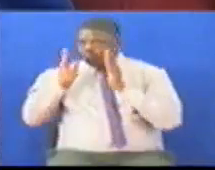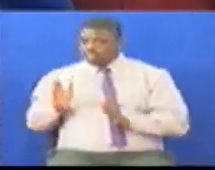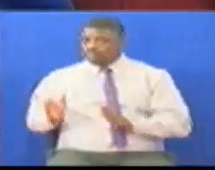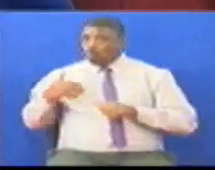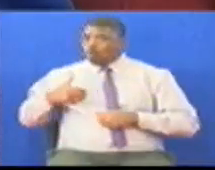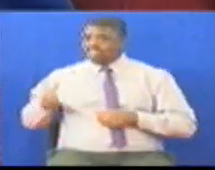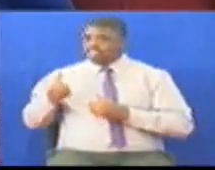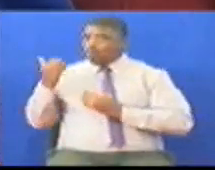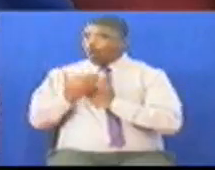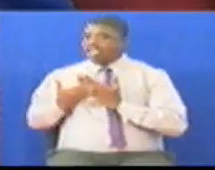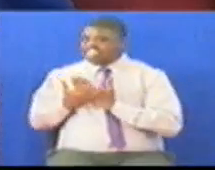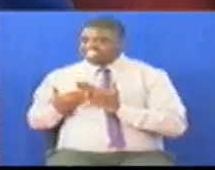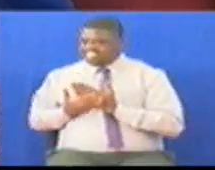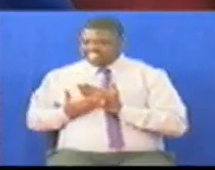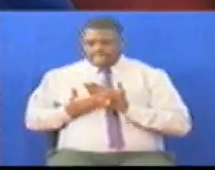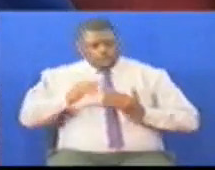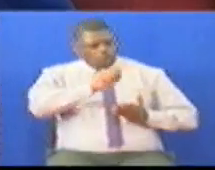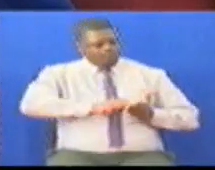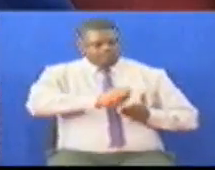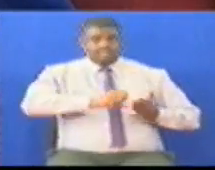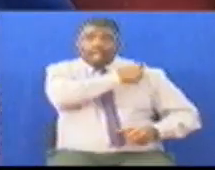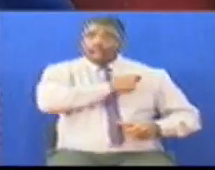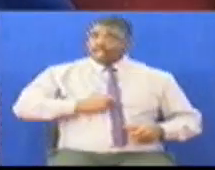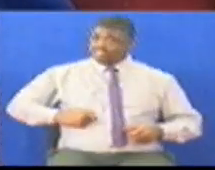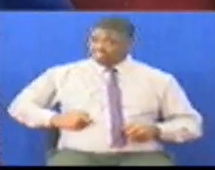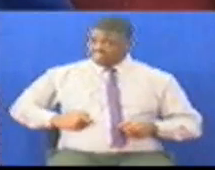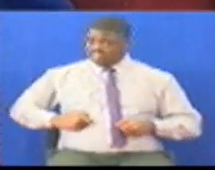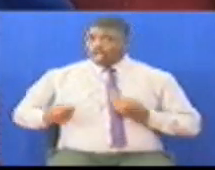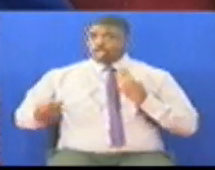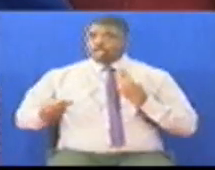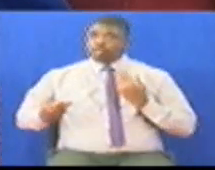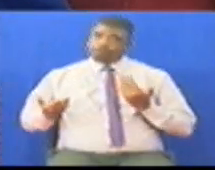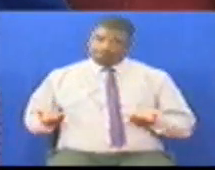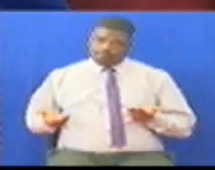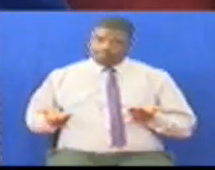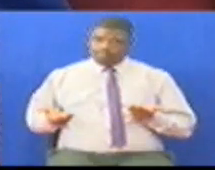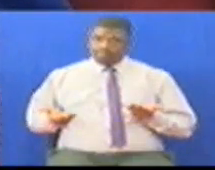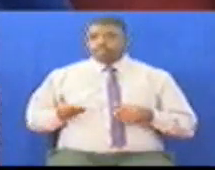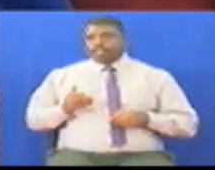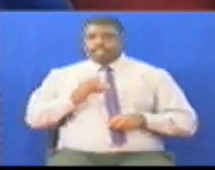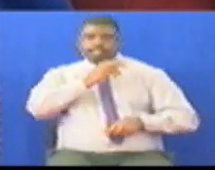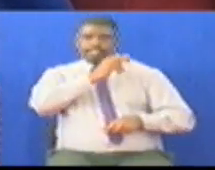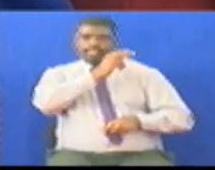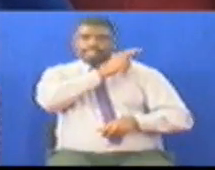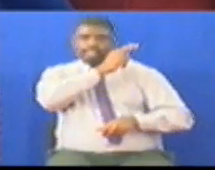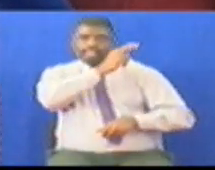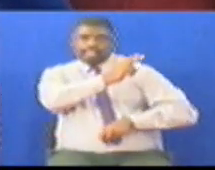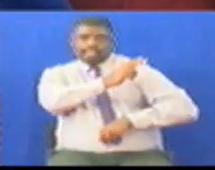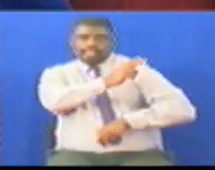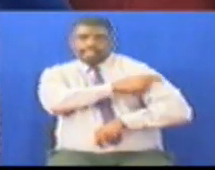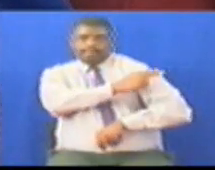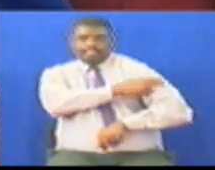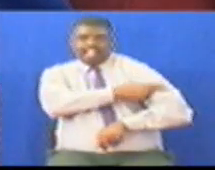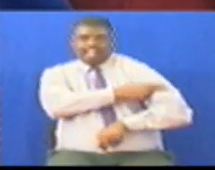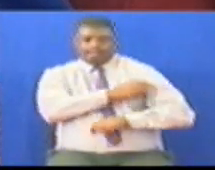ofisi ya rais utumishi na utawala bora, Mheshimiwa Dr. Mheshimiwa Captain mstaafu George